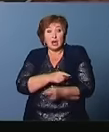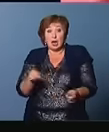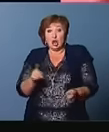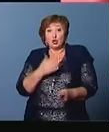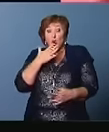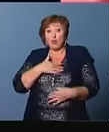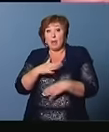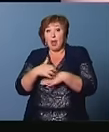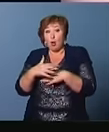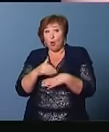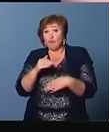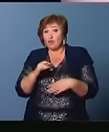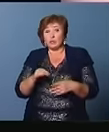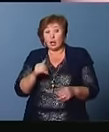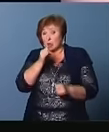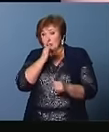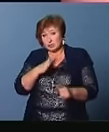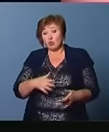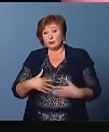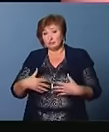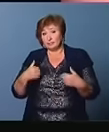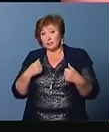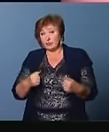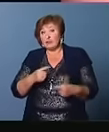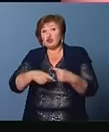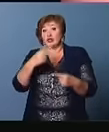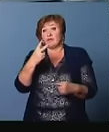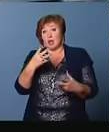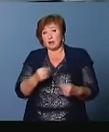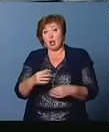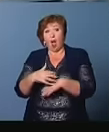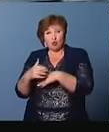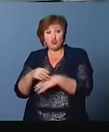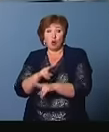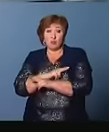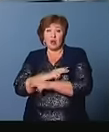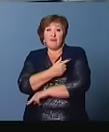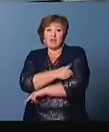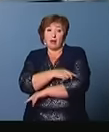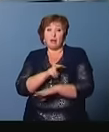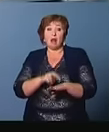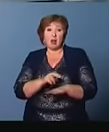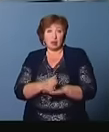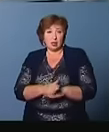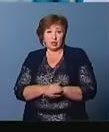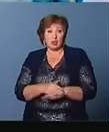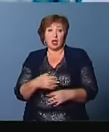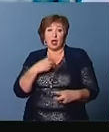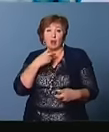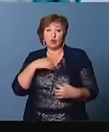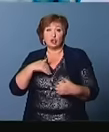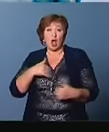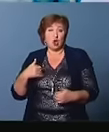кот семьи Федор так и не смог от него оправиться. Через 2 дня он умер в ветеринарной клинике от отека легких.